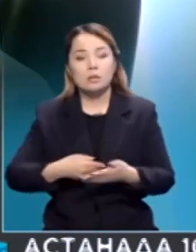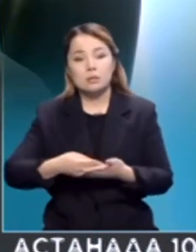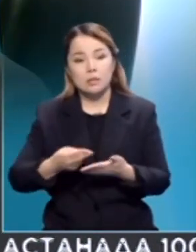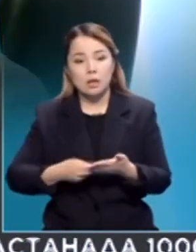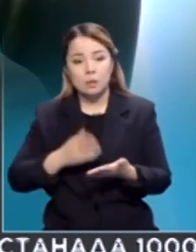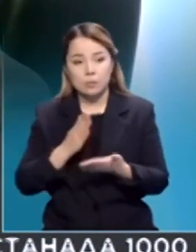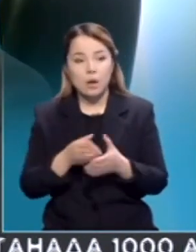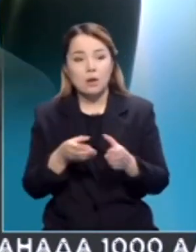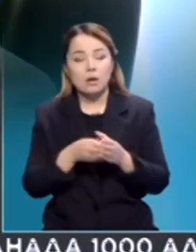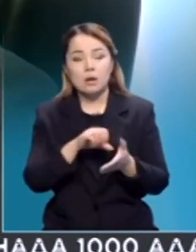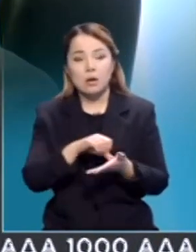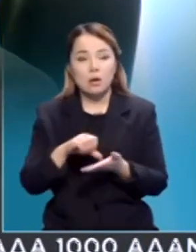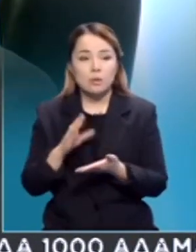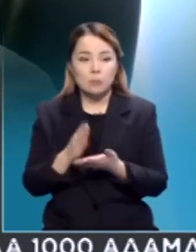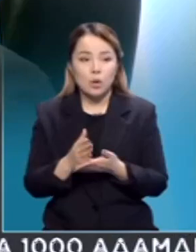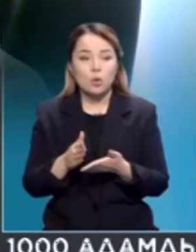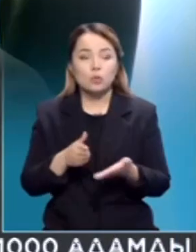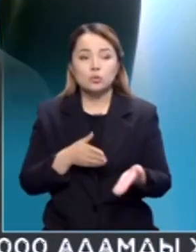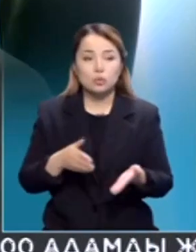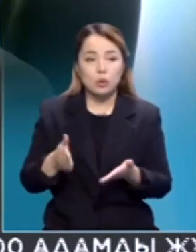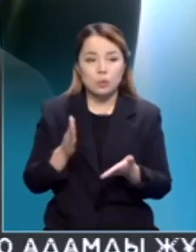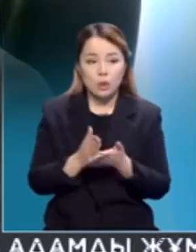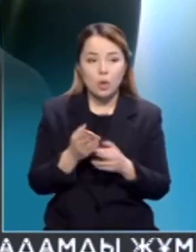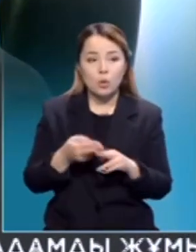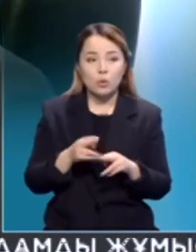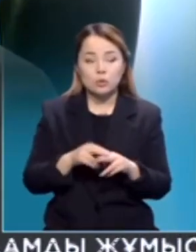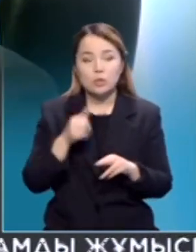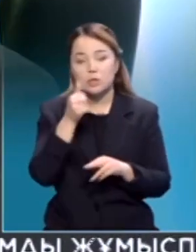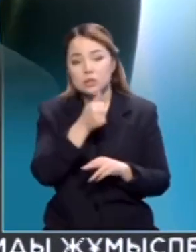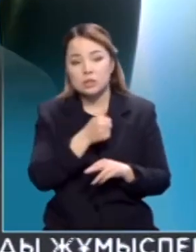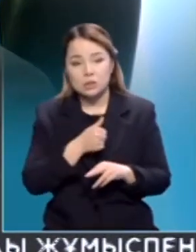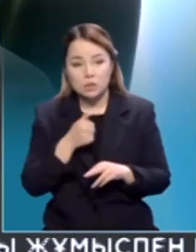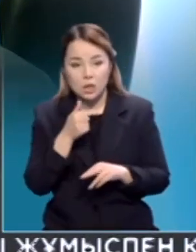мердігер мекемелер бар. Үш жол бойынша ол